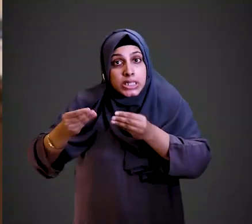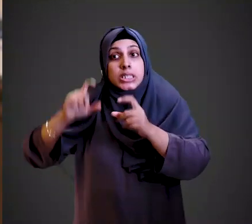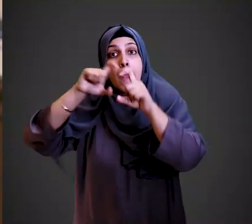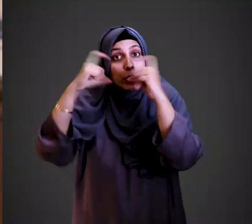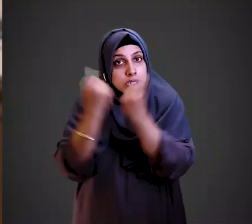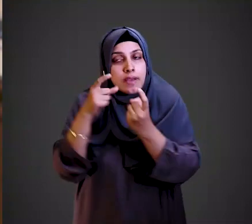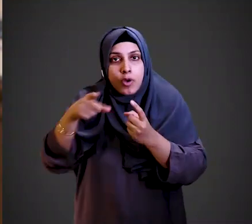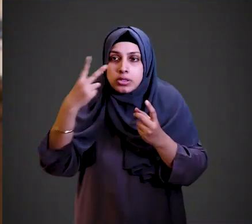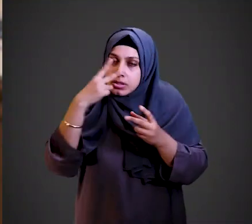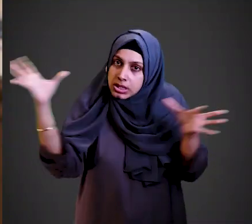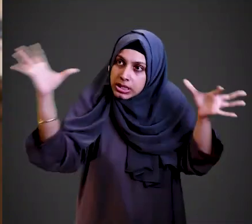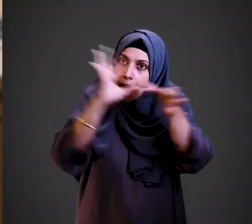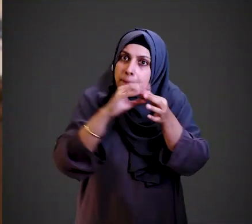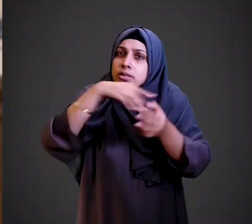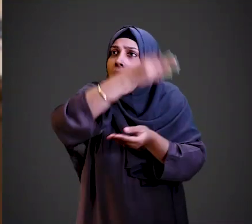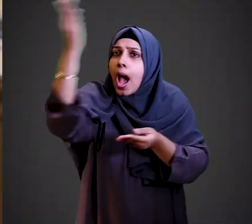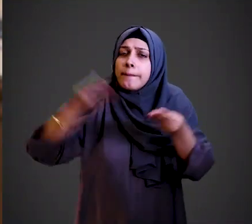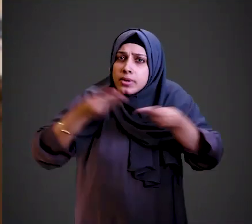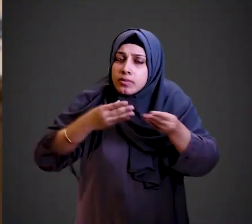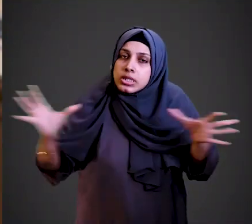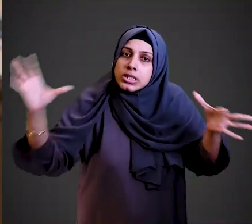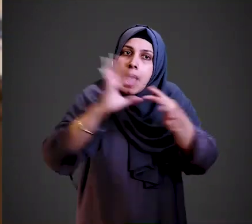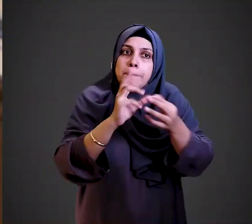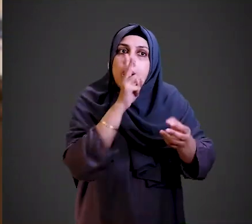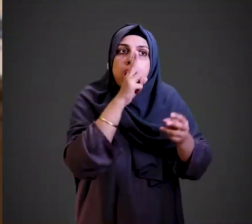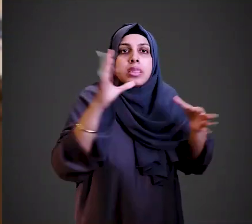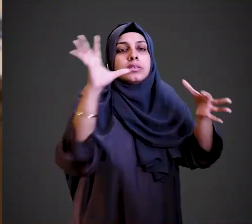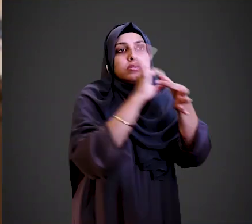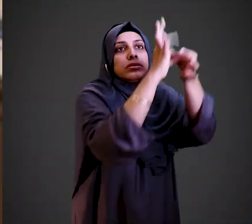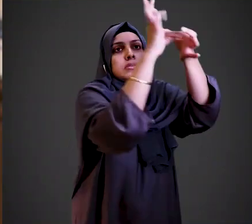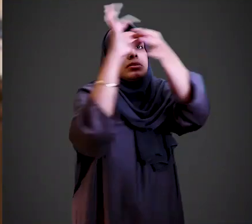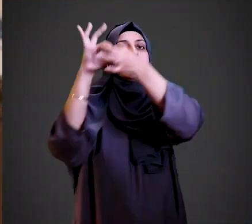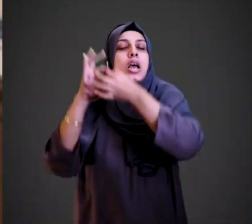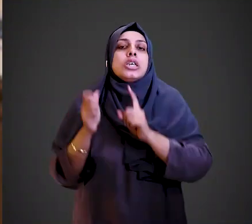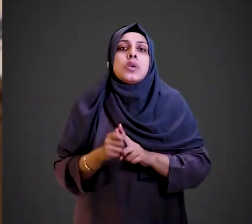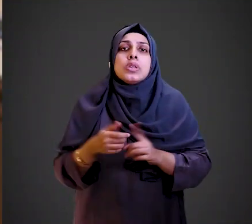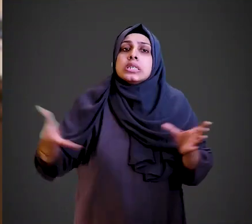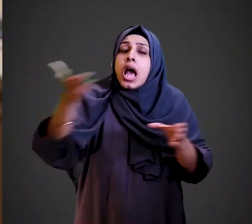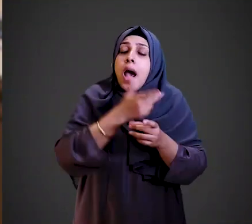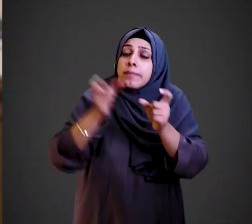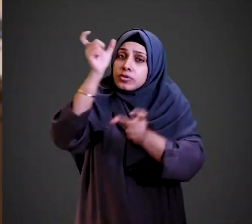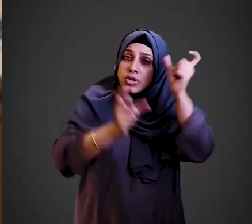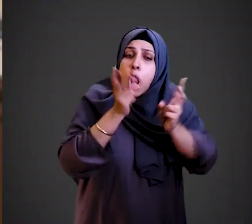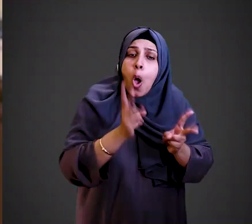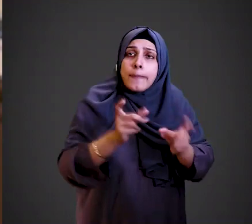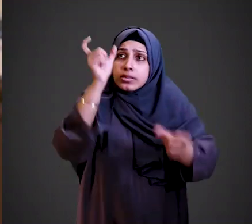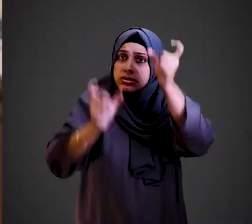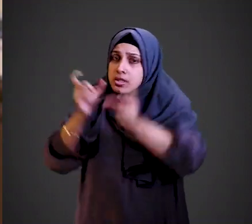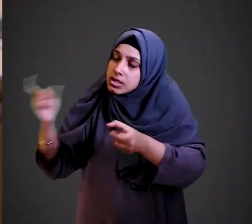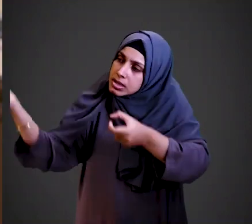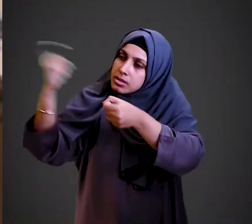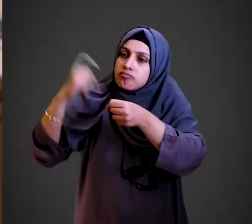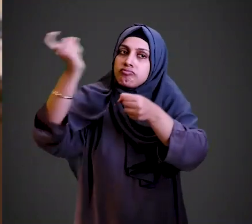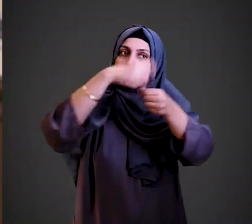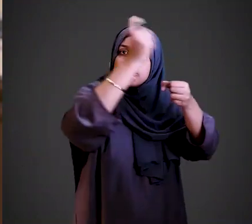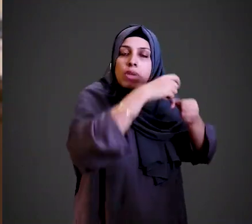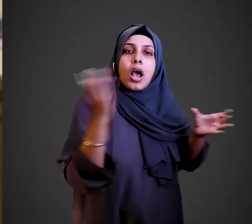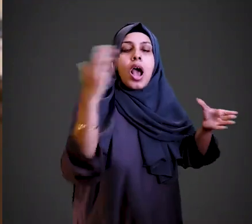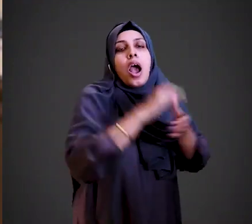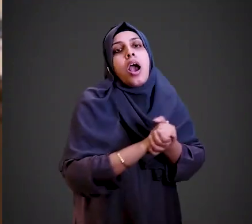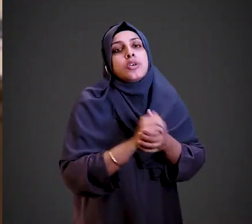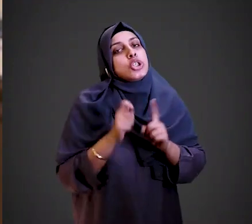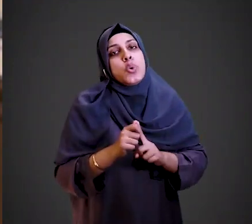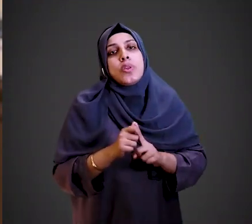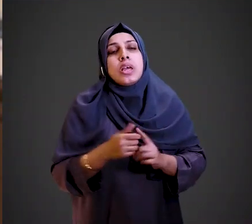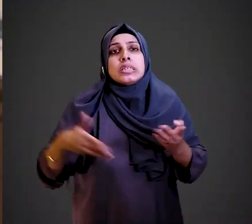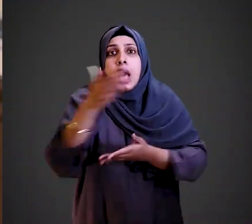اور بزنس کمیونٹی، یعنی کہ جو لوگ کاروبار کرتے ہیں، وہ آپس میں بات کریں اور عام عوام بھی آپس میں بات کریں. اسی طریقے سے ہم سمجھ سکتے